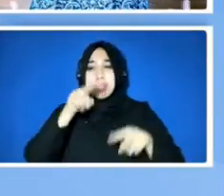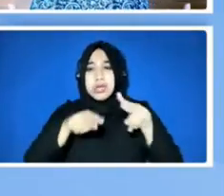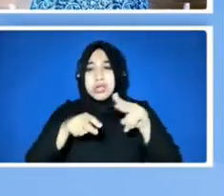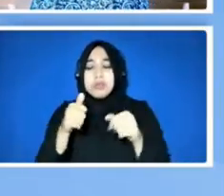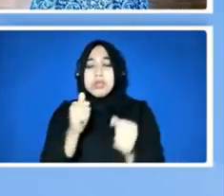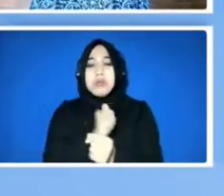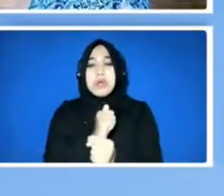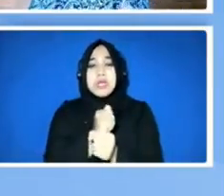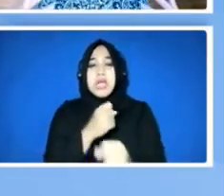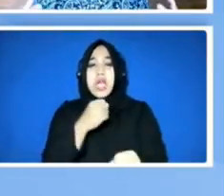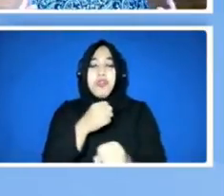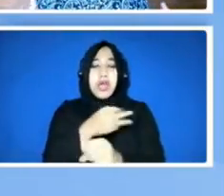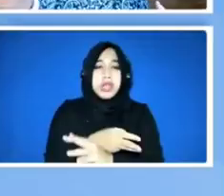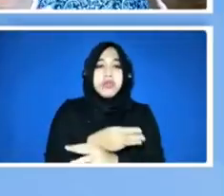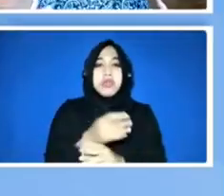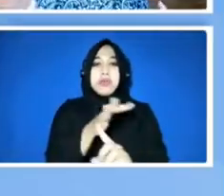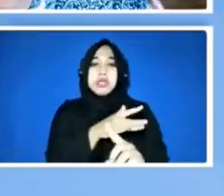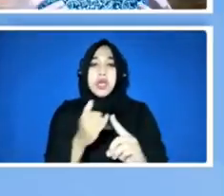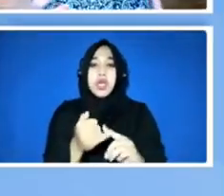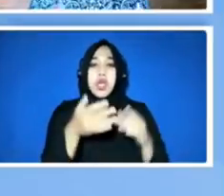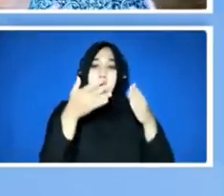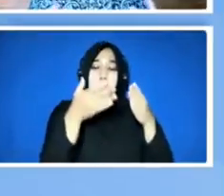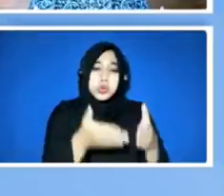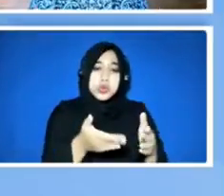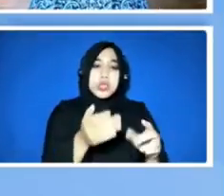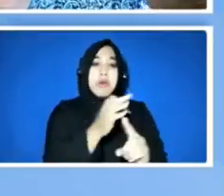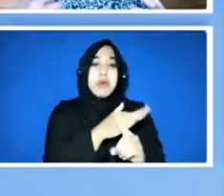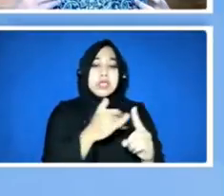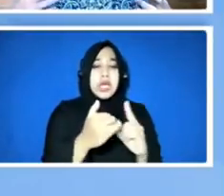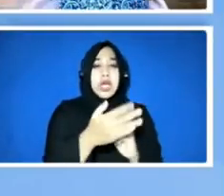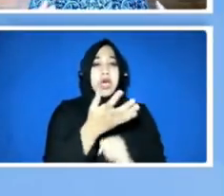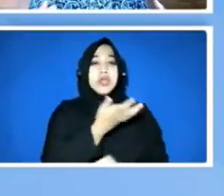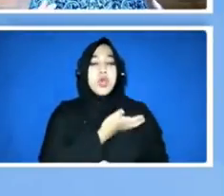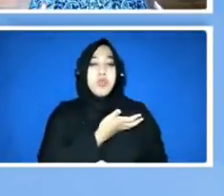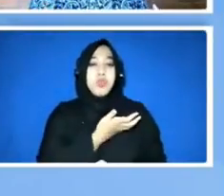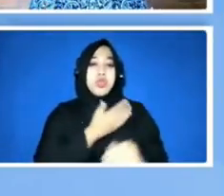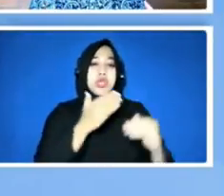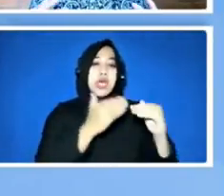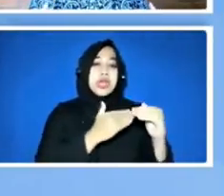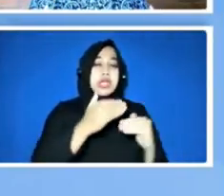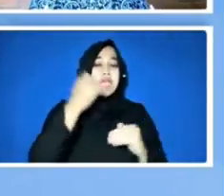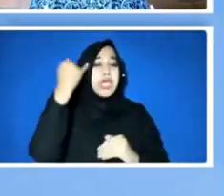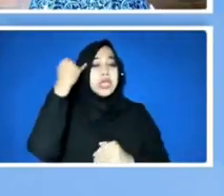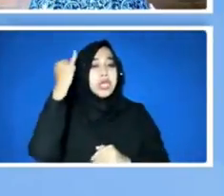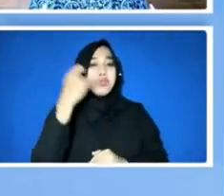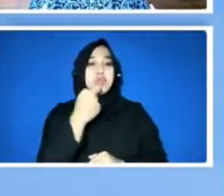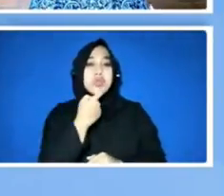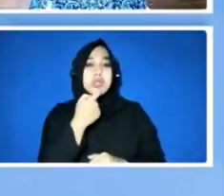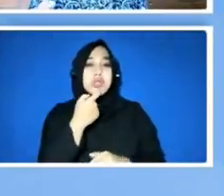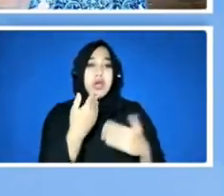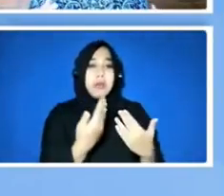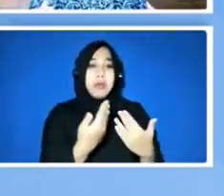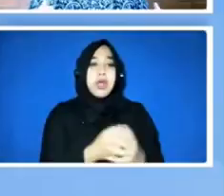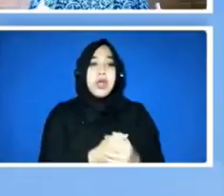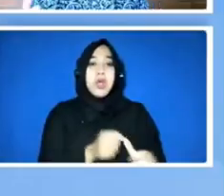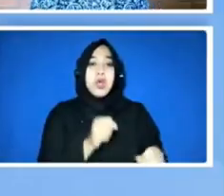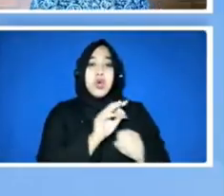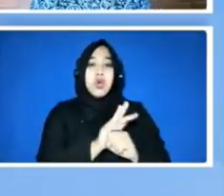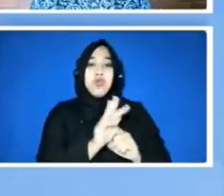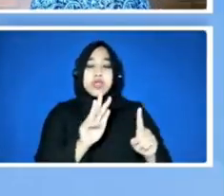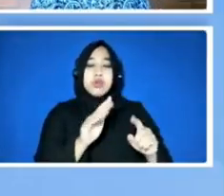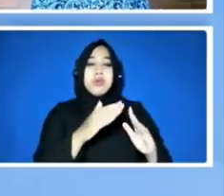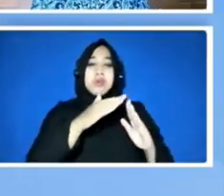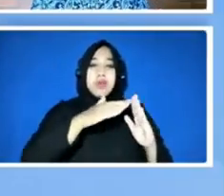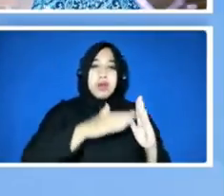efektif di masyarakat, khususnya di masyarakat yang memiliki tingkat pengetahuan mengenai COVID-19 yang relatif